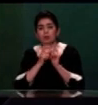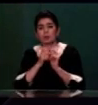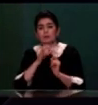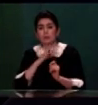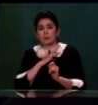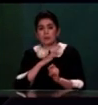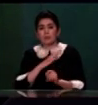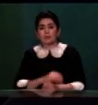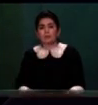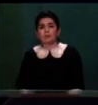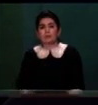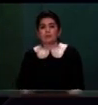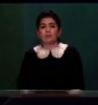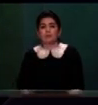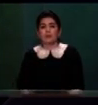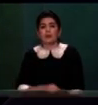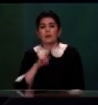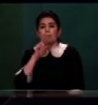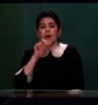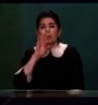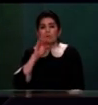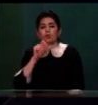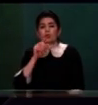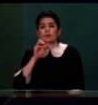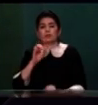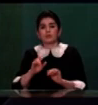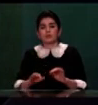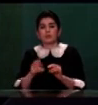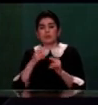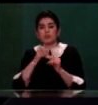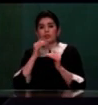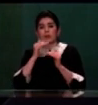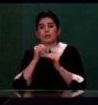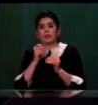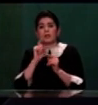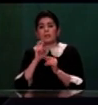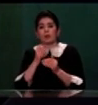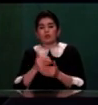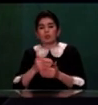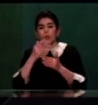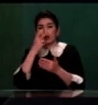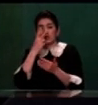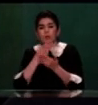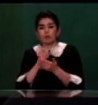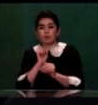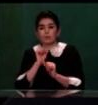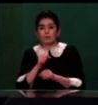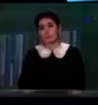o'zgartirilgan va parol terganimizdan so'nggina uning tarkibi nimadan iboratligini ko'rishimiz mumkin